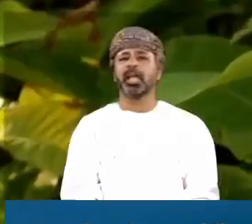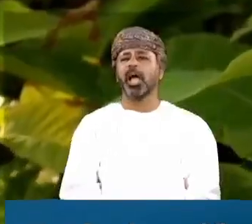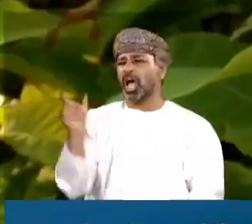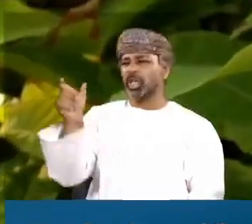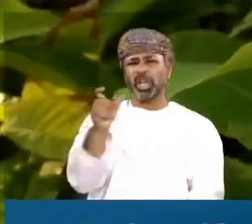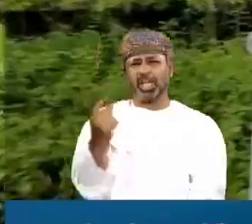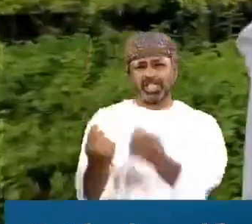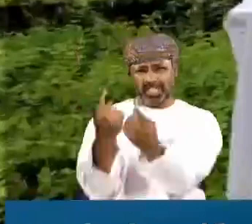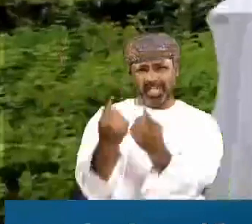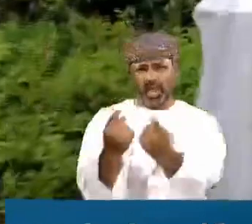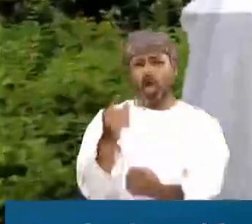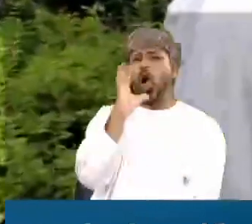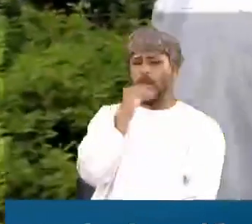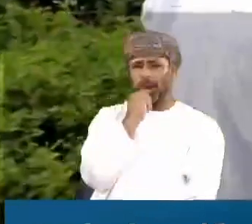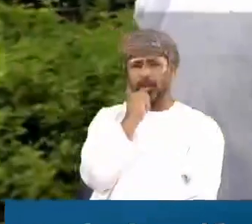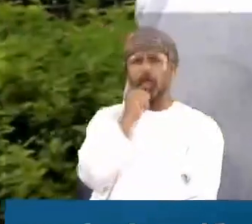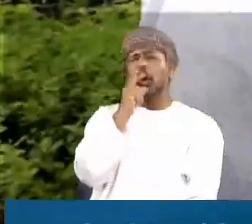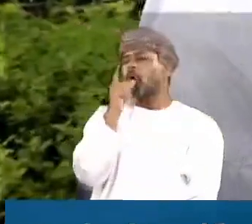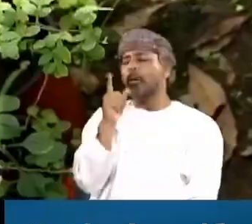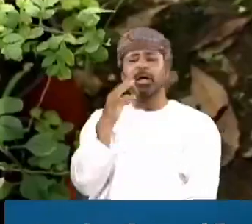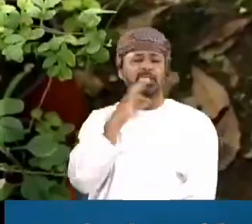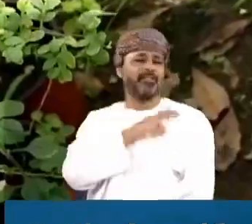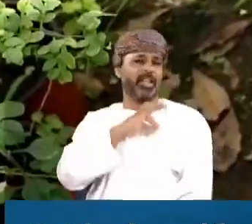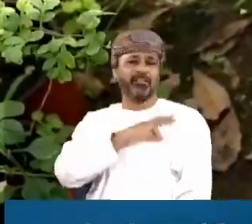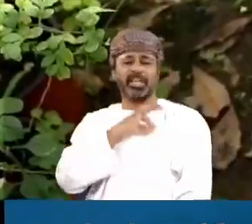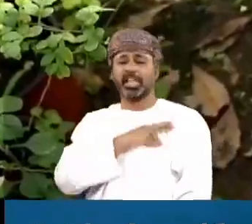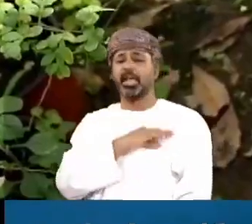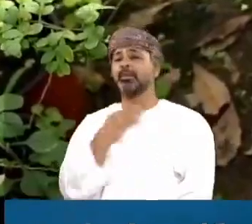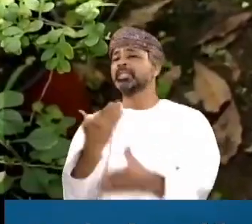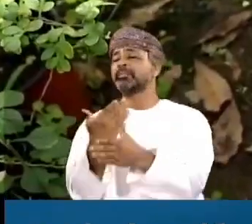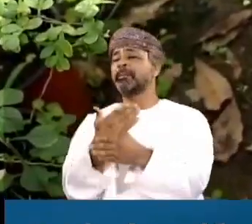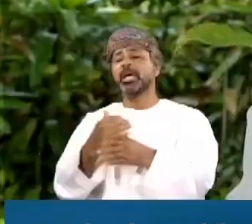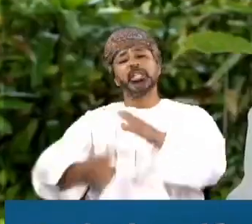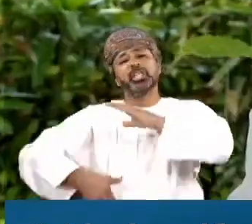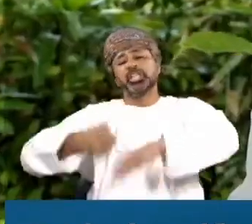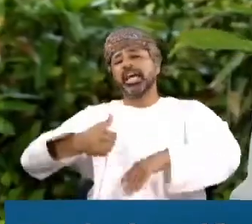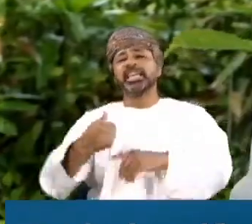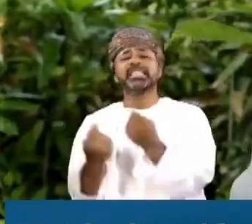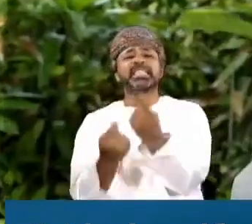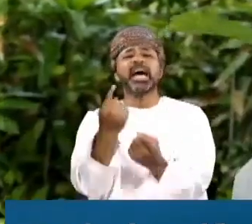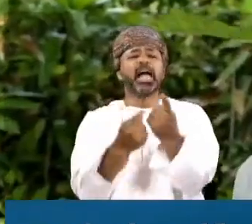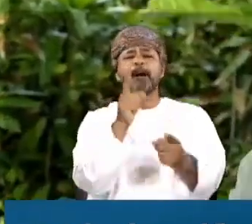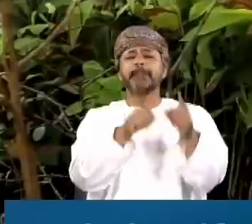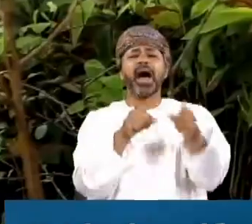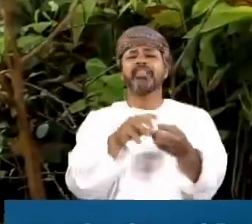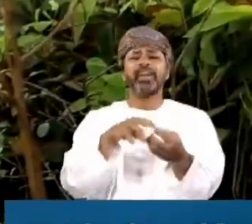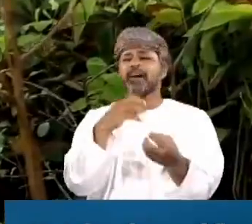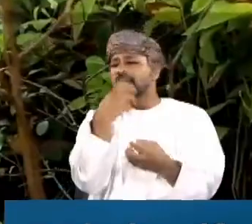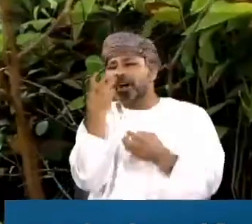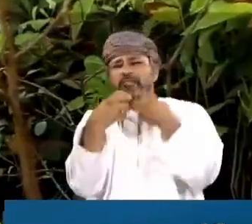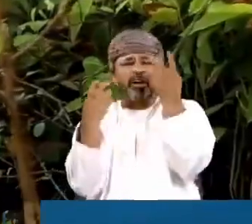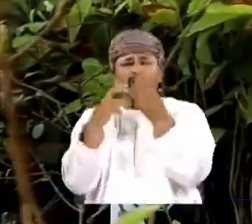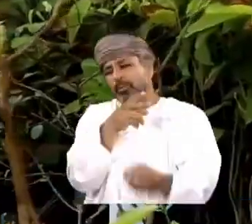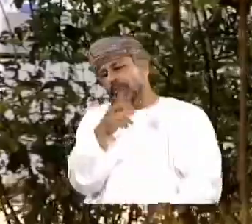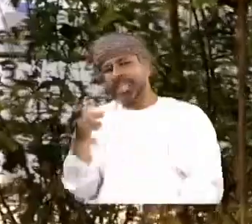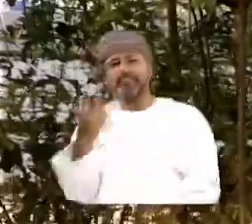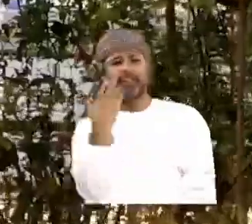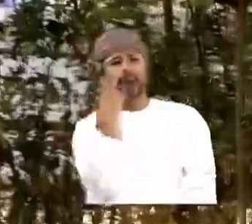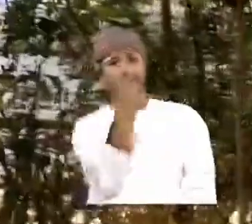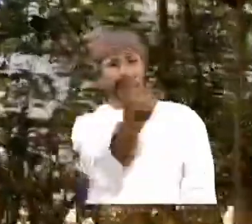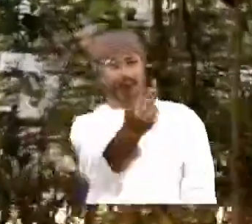مزارعون عمانيون يستبشرون بمردود اقتصادي بعد نجاح زراعة بعض الفواكه الاستوائية.